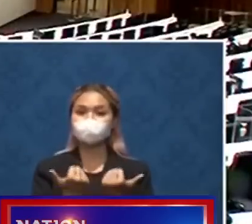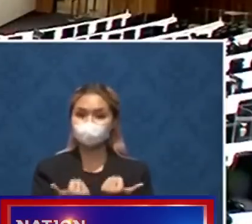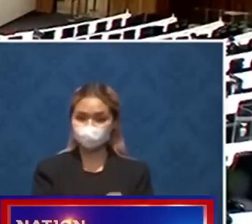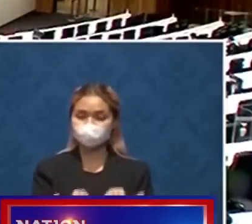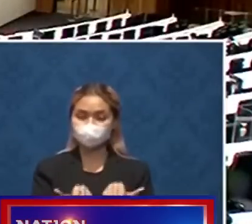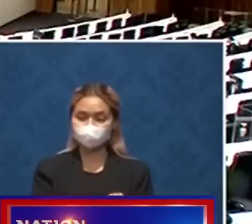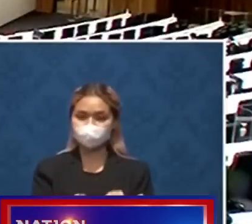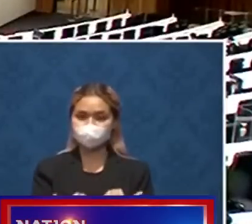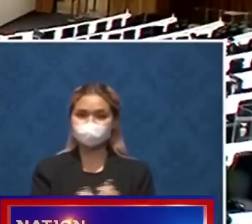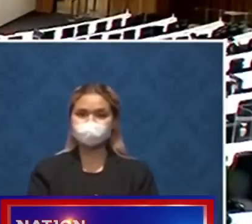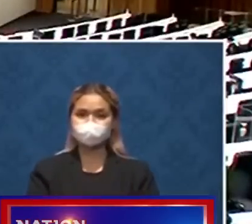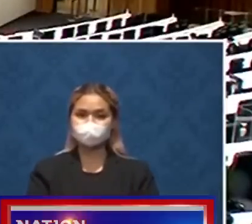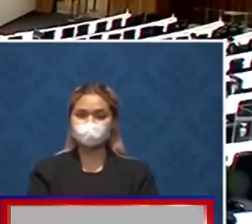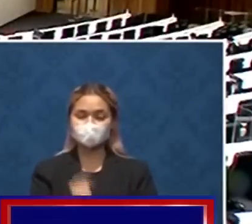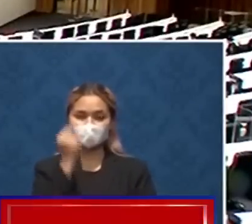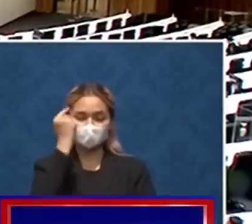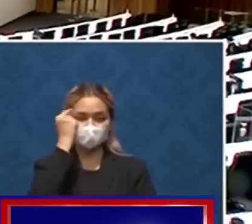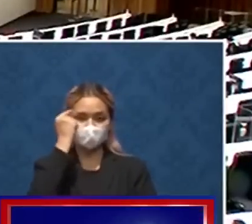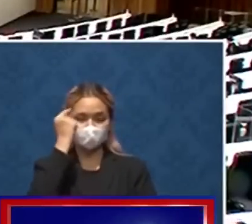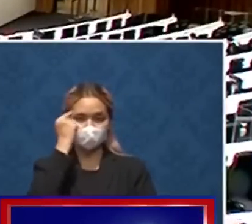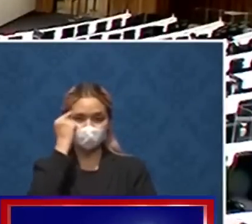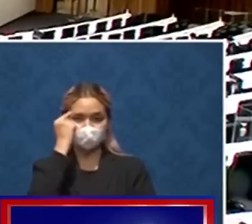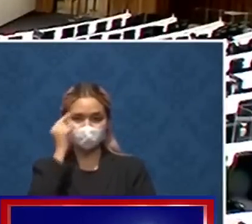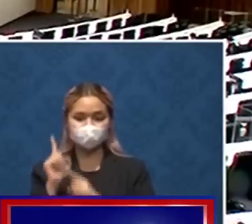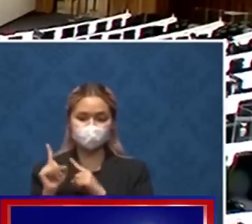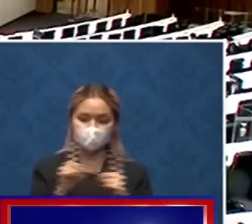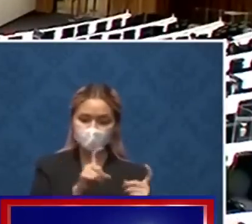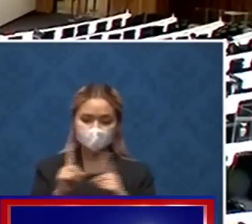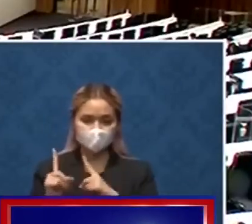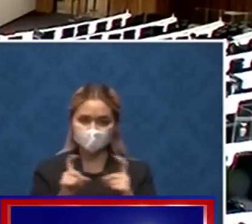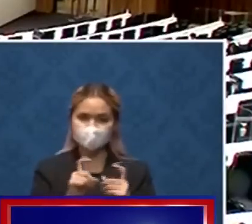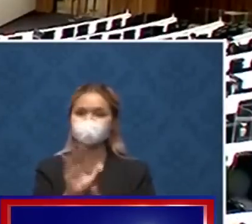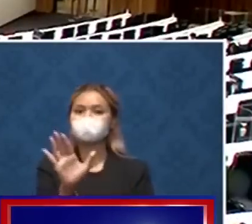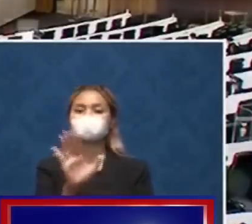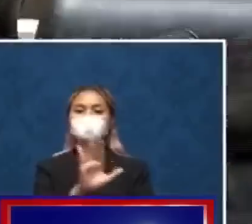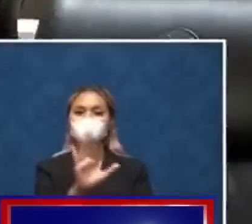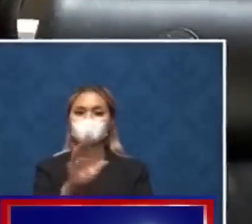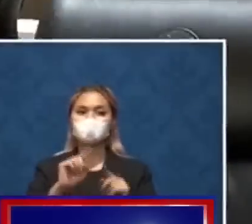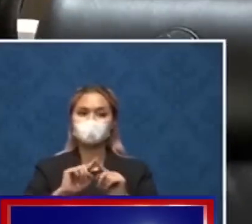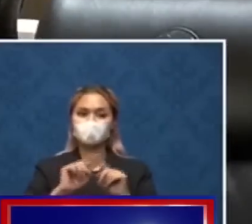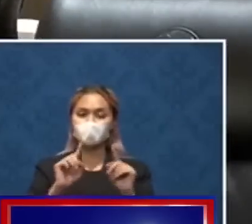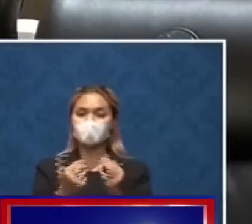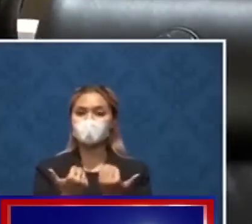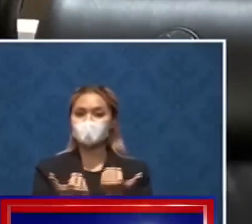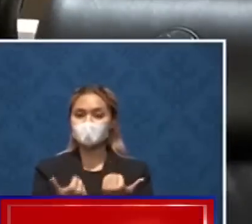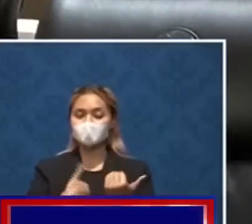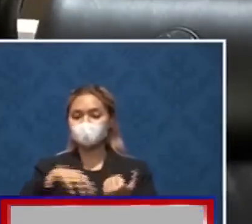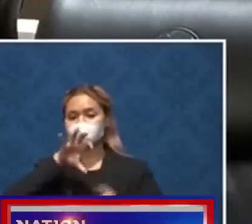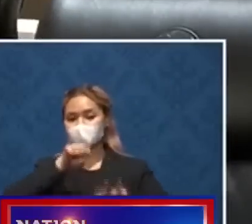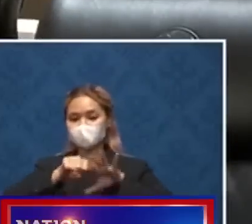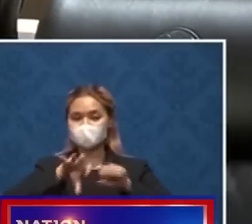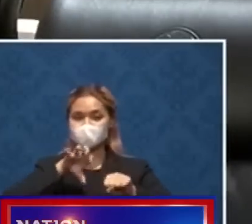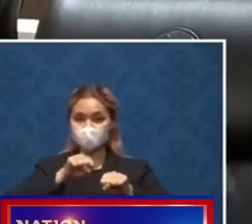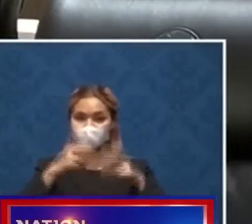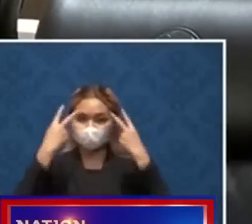ระชากหน้ากากคนดีนะฮะคนดีนะฮะตรงนี้ฮ ะ ไม่มียอยักษ์กาลันนะฮะ ไม่มี เออนะแต่ว่าพวกโซเชียลเนี่ยชอบ